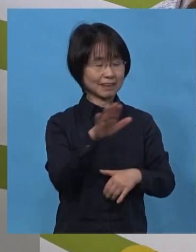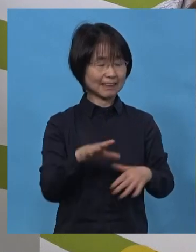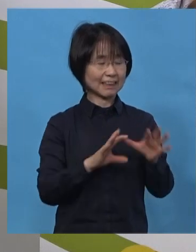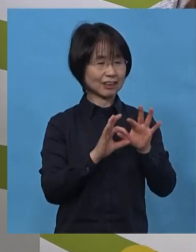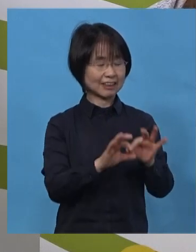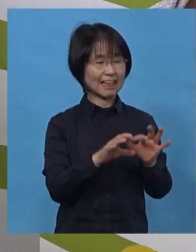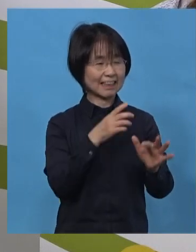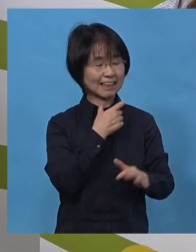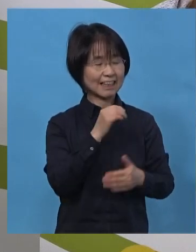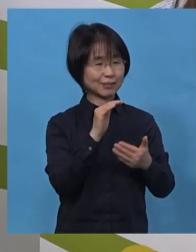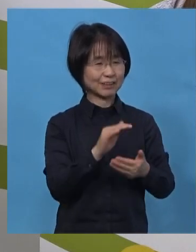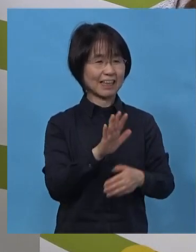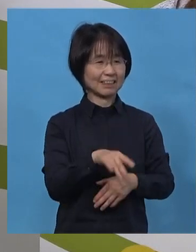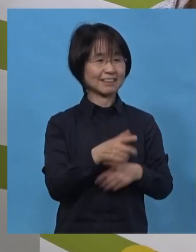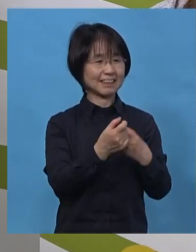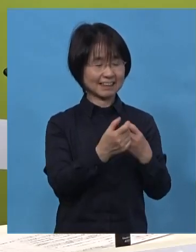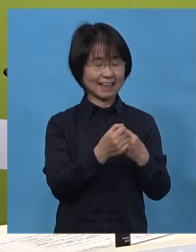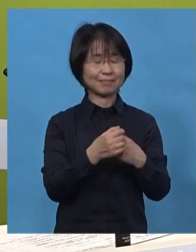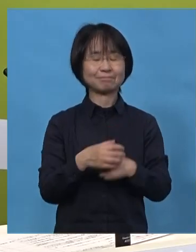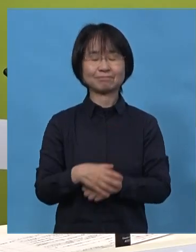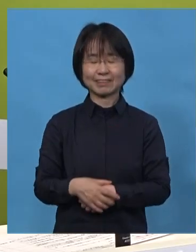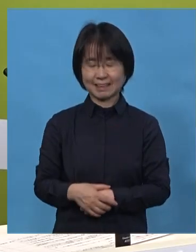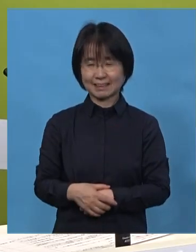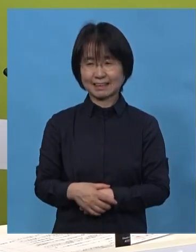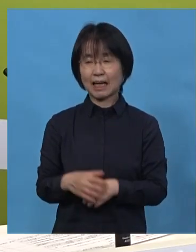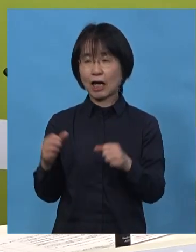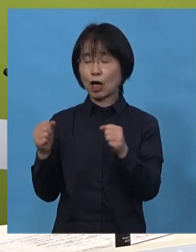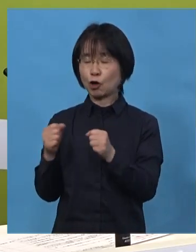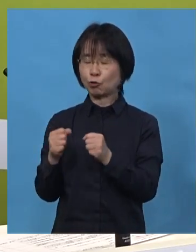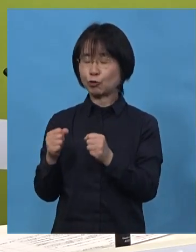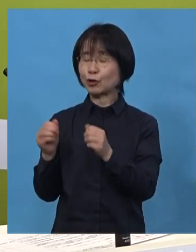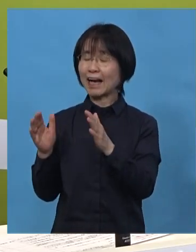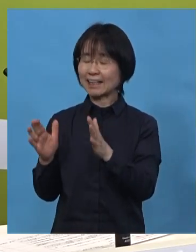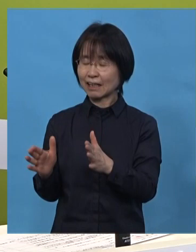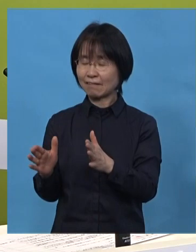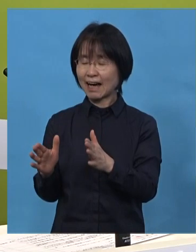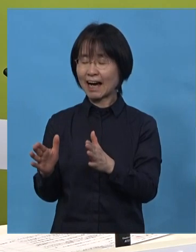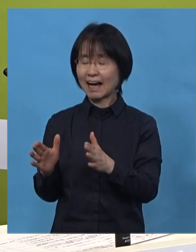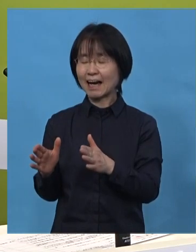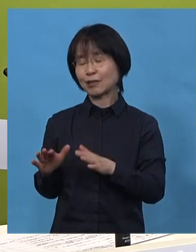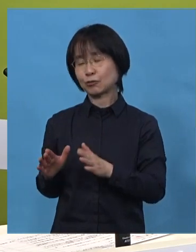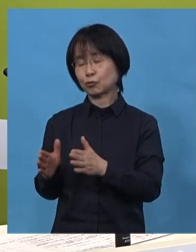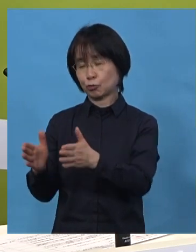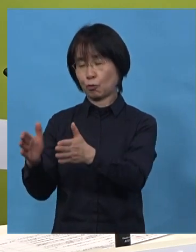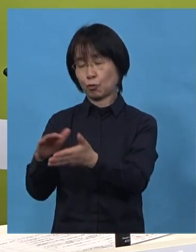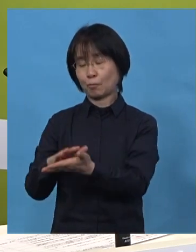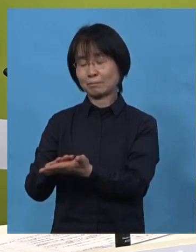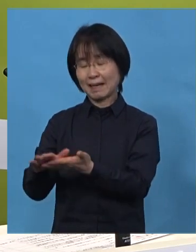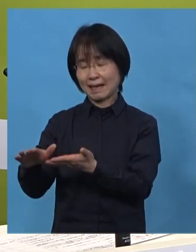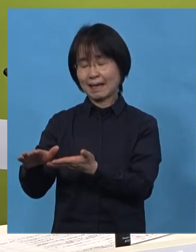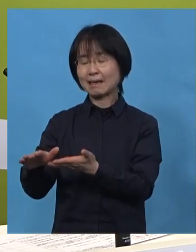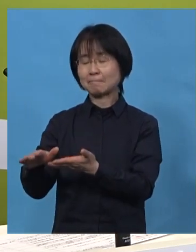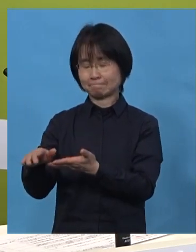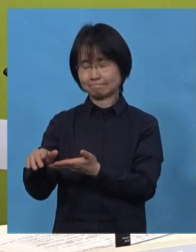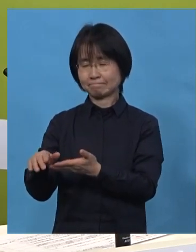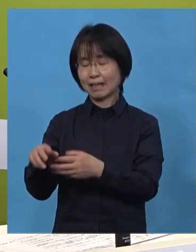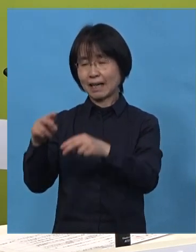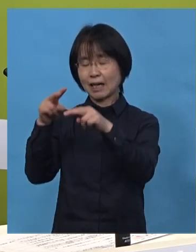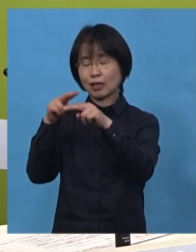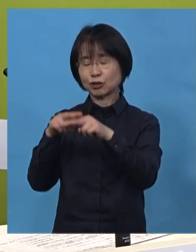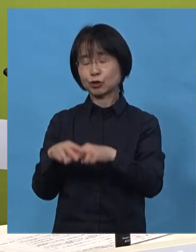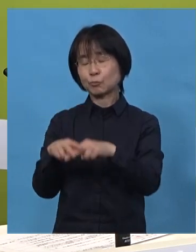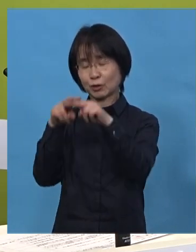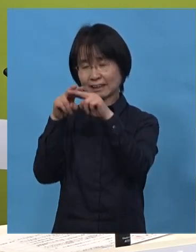強きたいことがあるんですよねはい当期の路面は積雪や凍結などで大変滑り